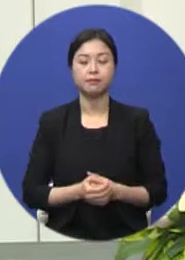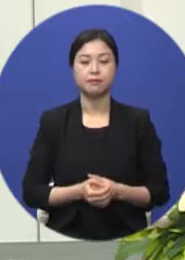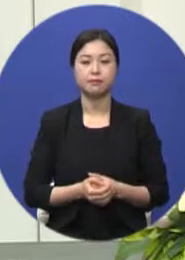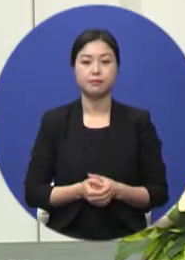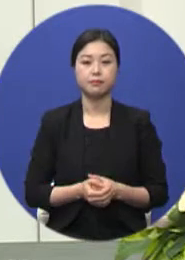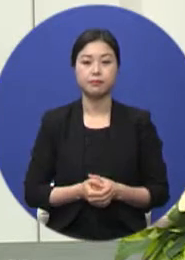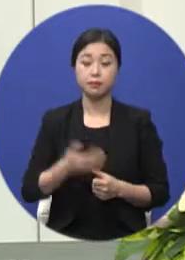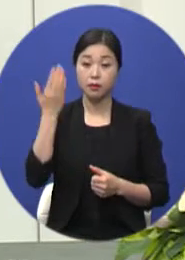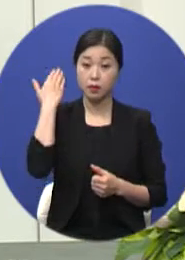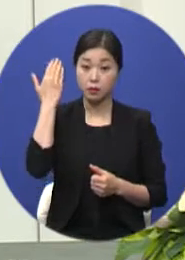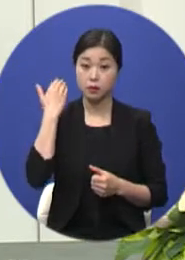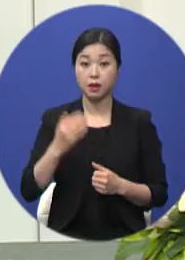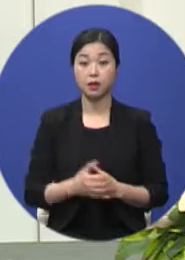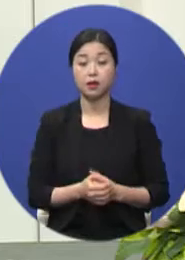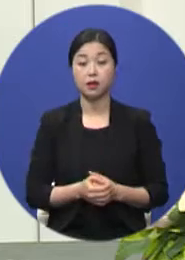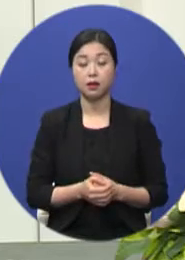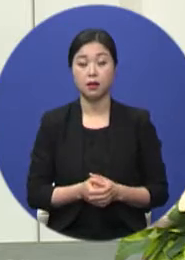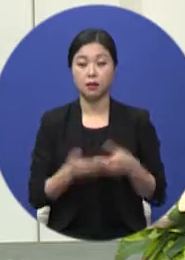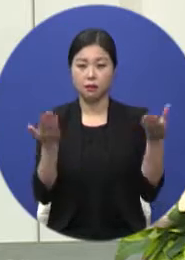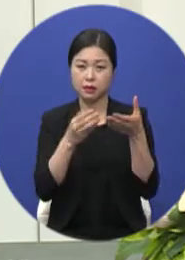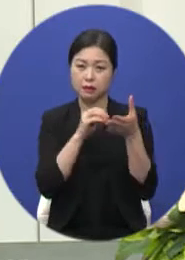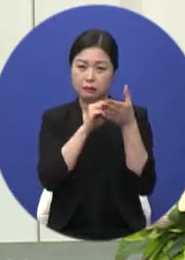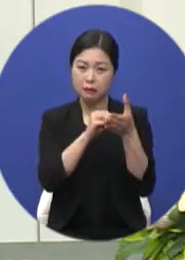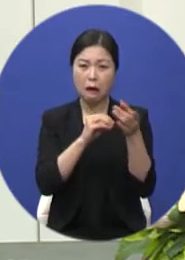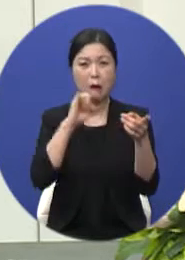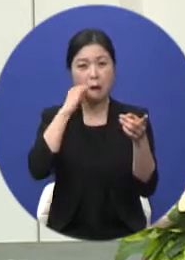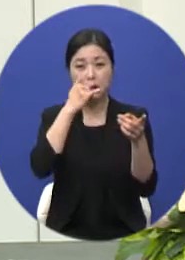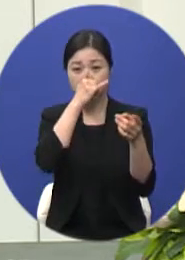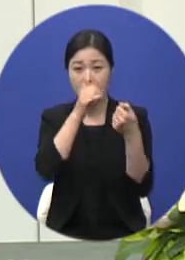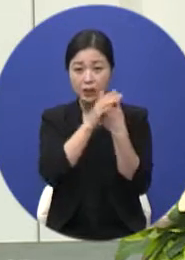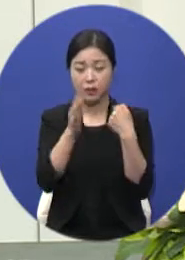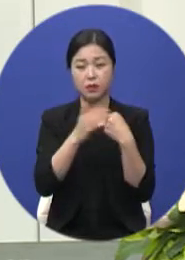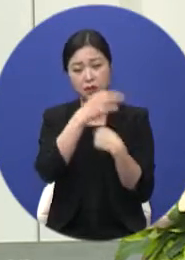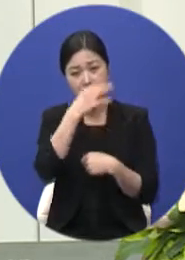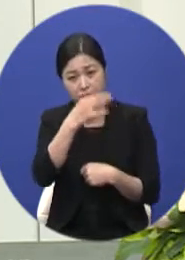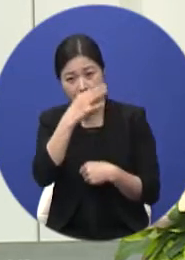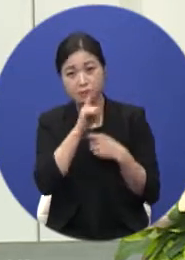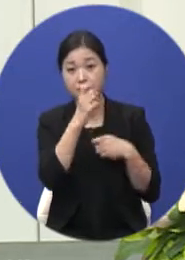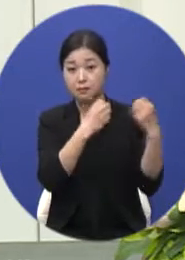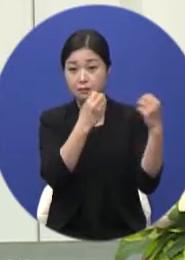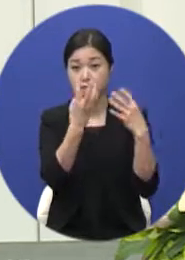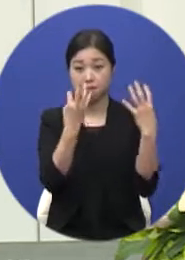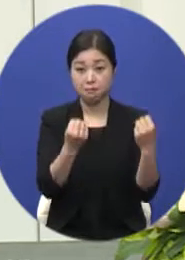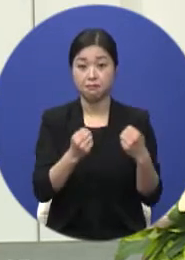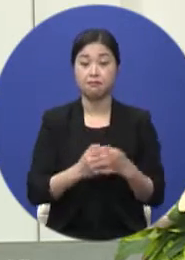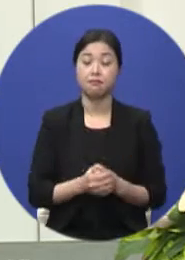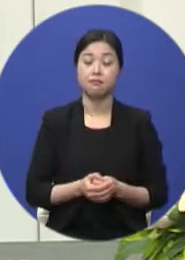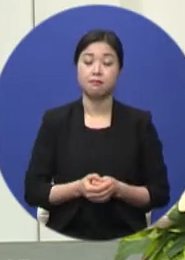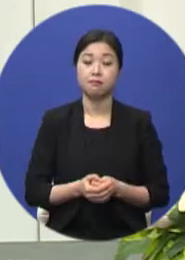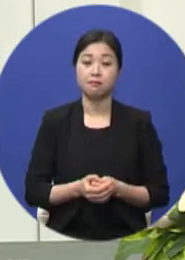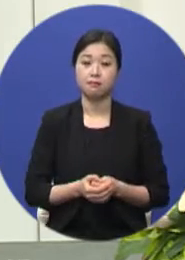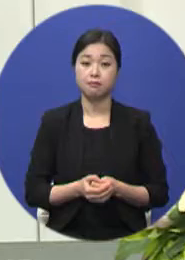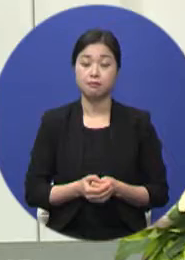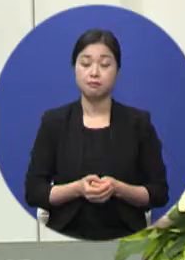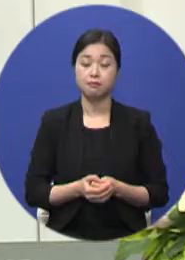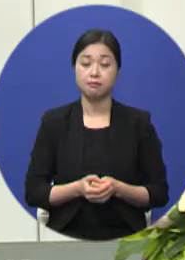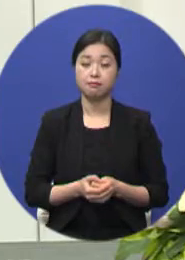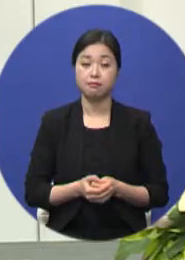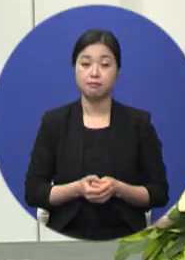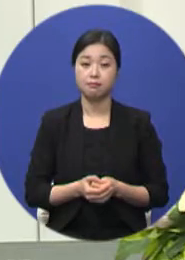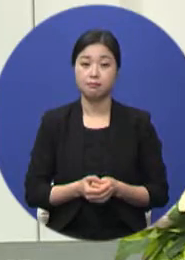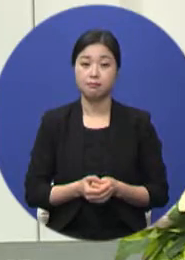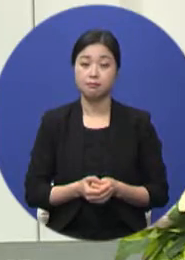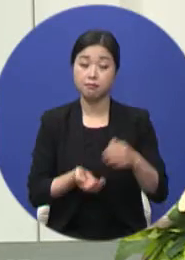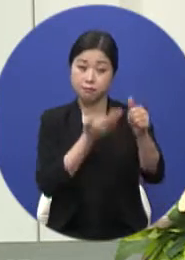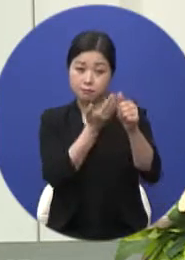뭐 요즘에 다들 이제 취업난에 이제 허덕이고 힘들고 그러신데, 또 아버님께 이제 그 당부 드리고 싶은